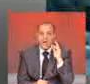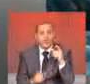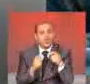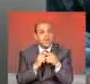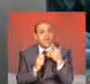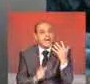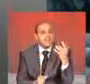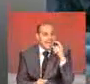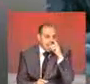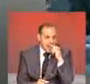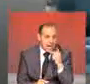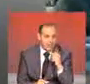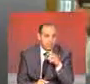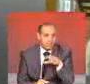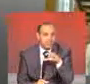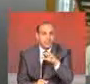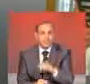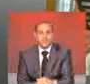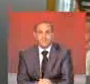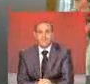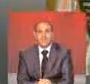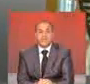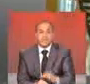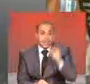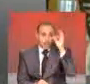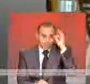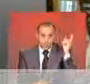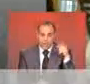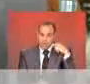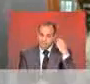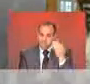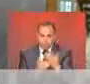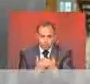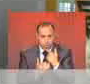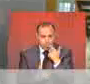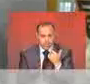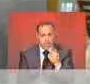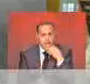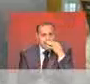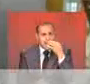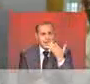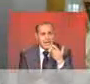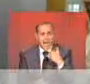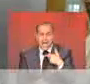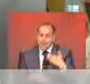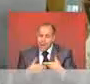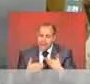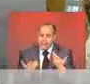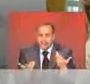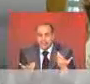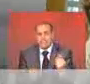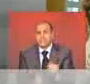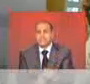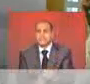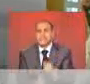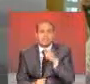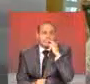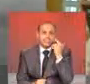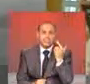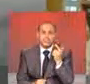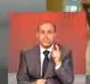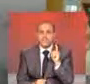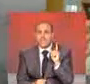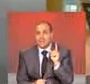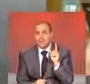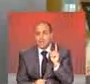المغاربي والوطني والجهوي. نظرية التوانسة الفيلم الوثائقي حكاية جوز تحكي على حيوانات، حكاية تحكي على فهمت ألوكو